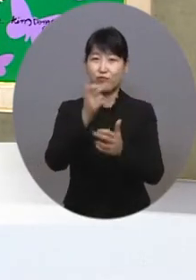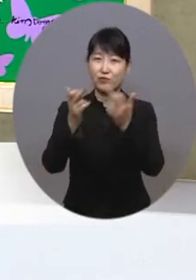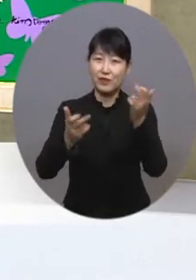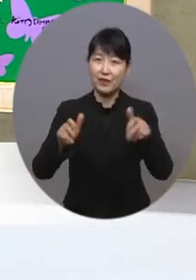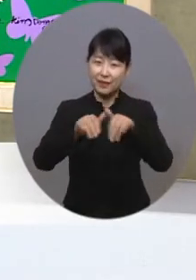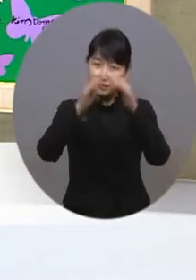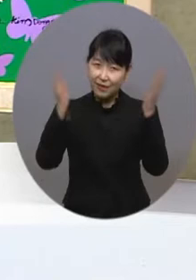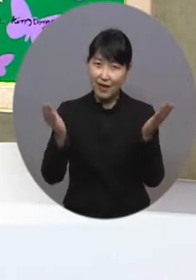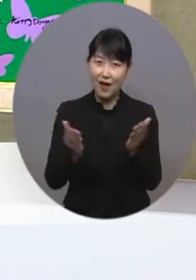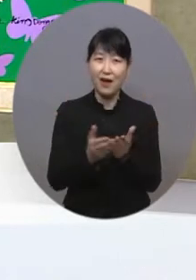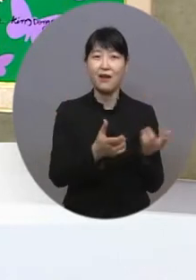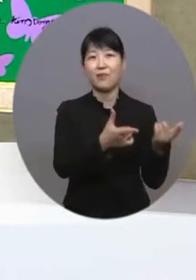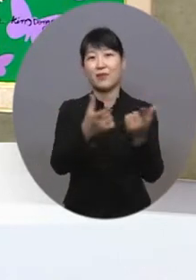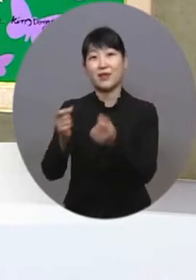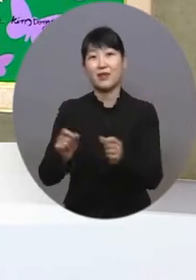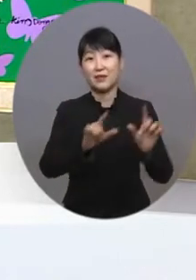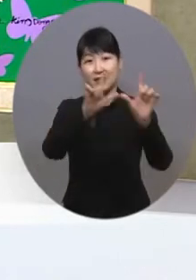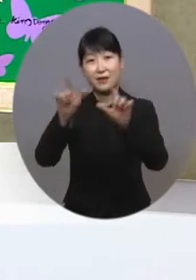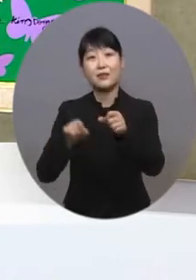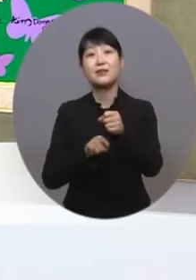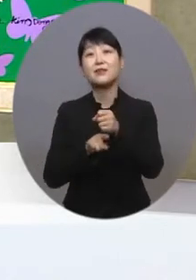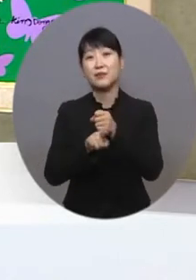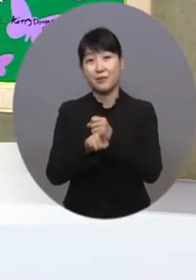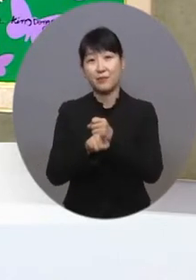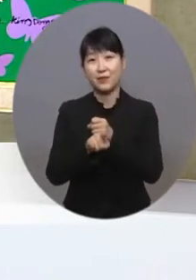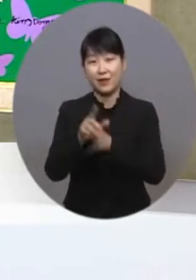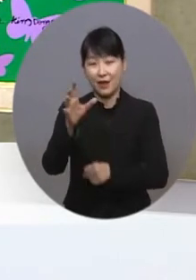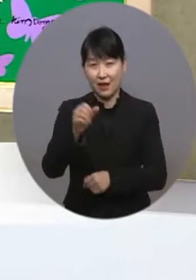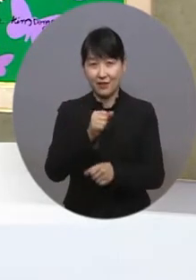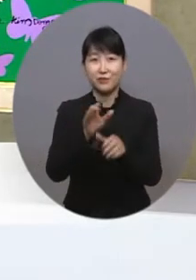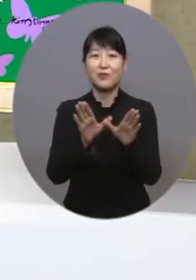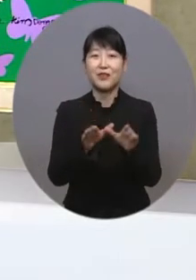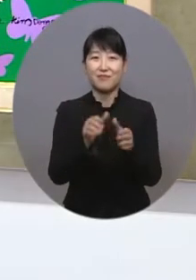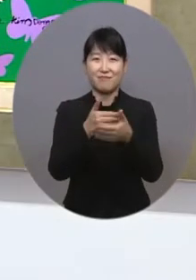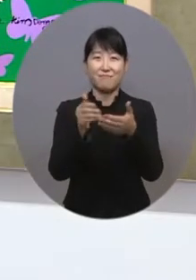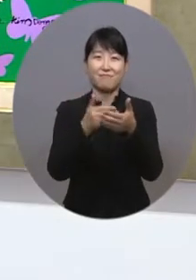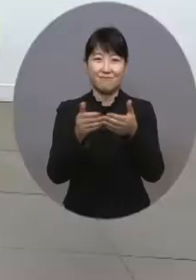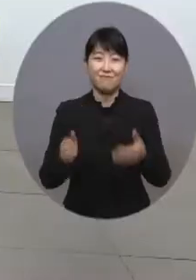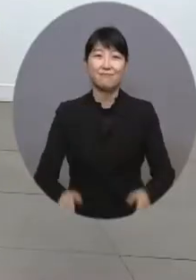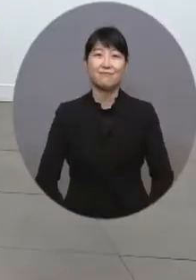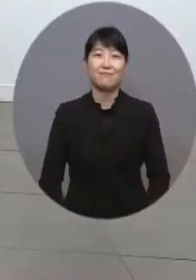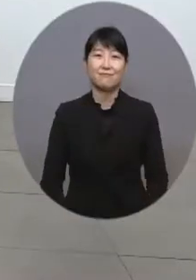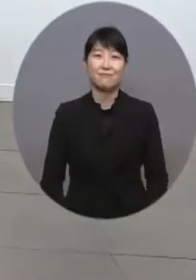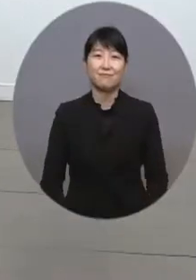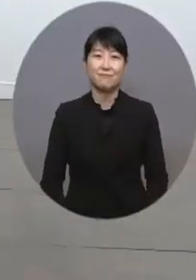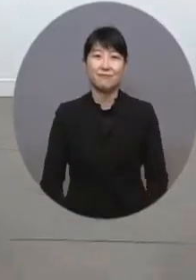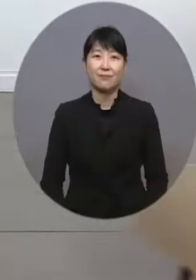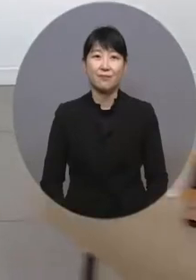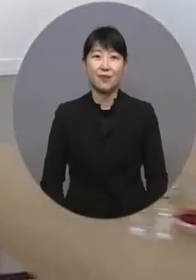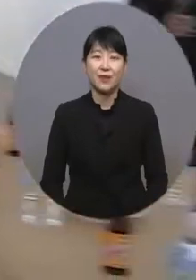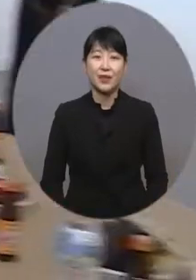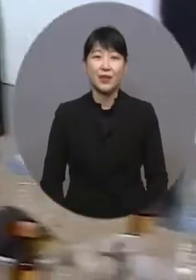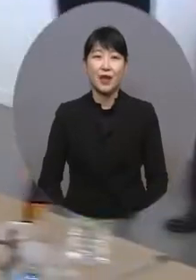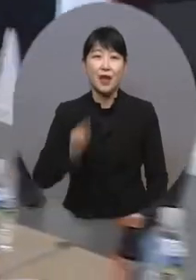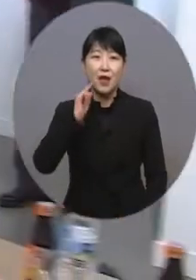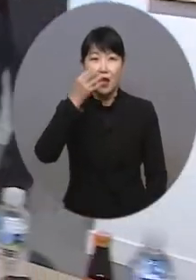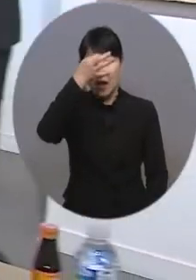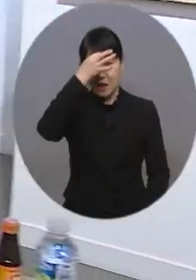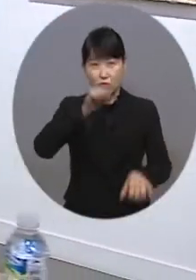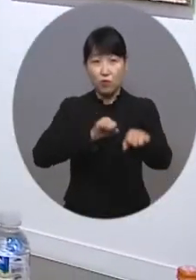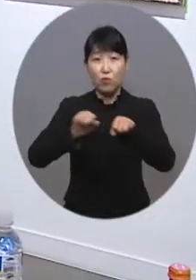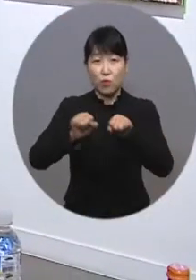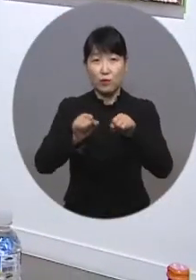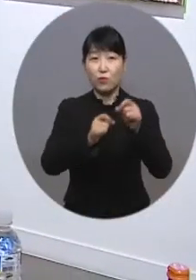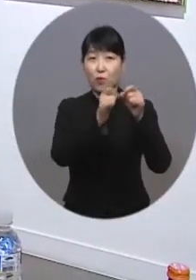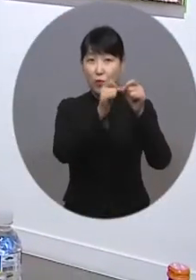다 이제 공생하면 살듯이 그런 의미에서 이제 나비를 그리게 됐어요. 오랜 시간 예술인으로 활동한 김